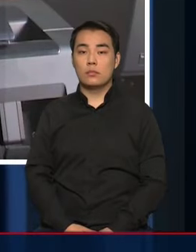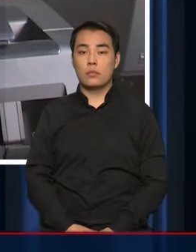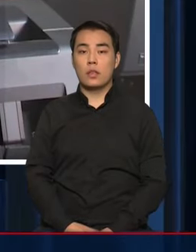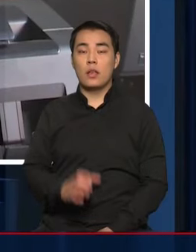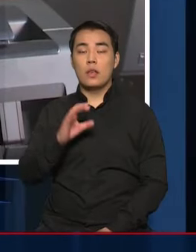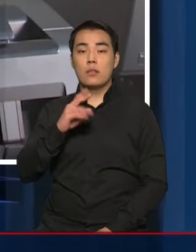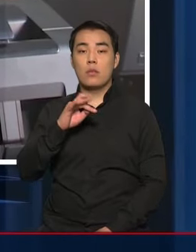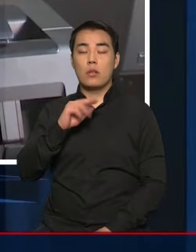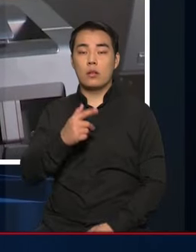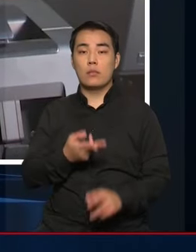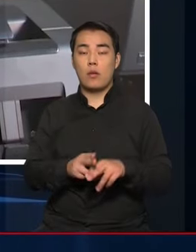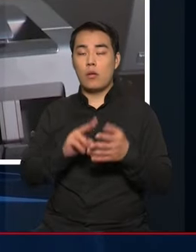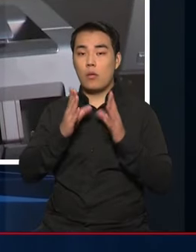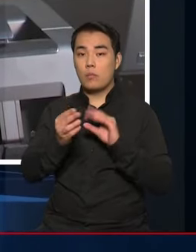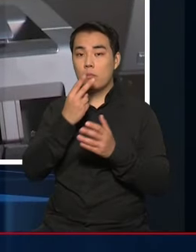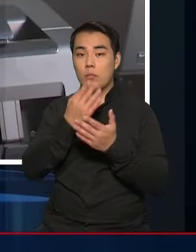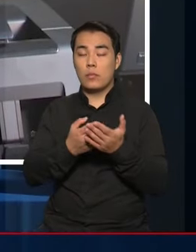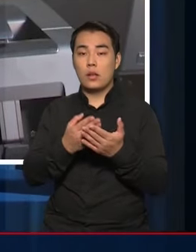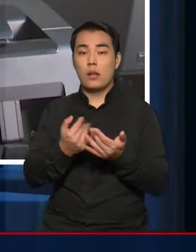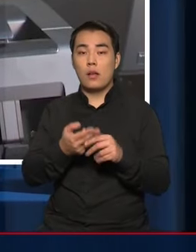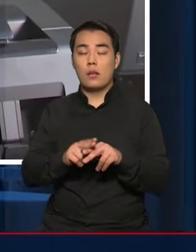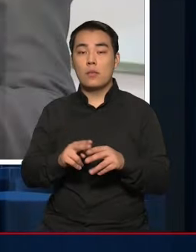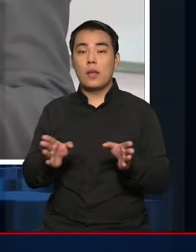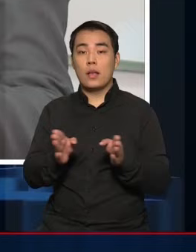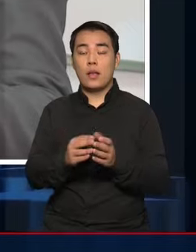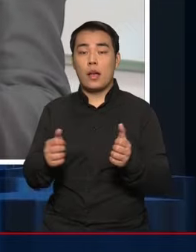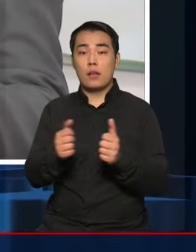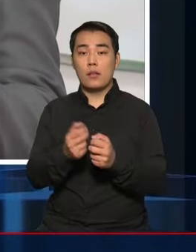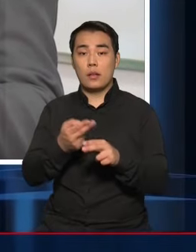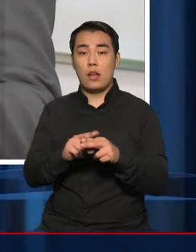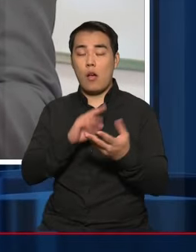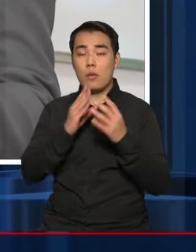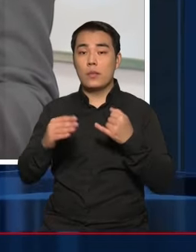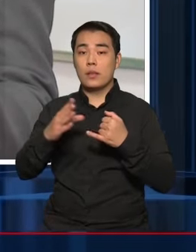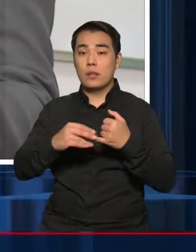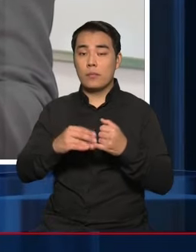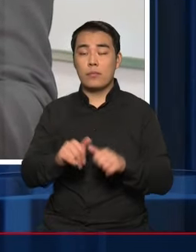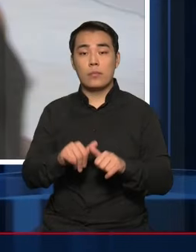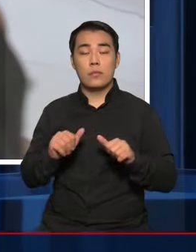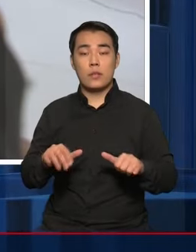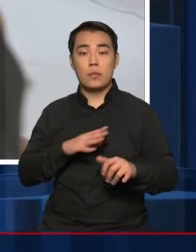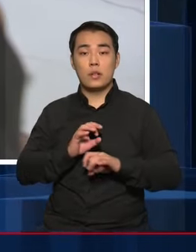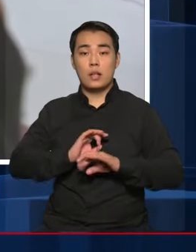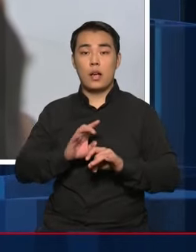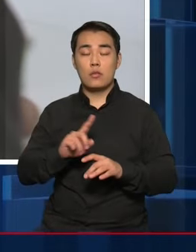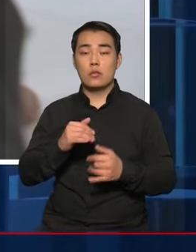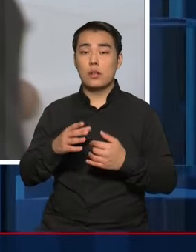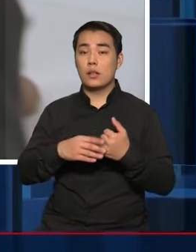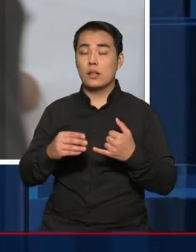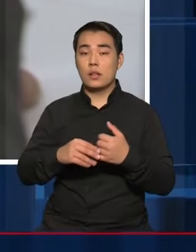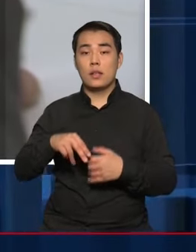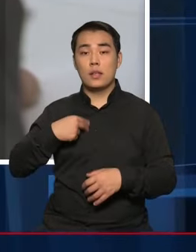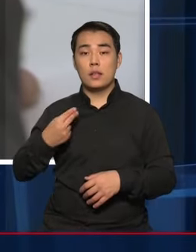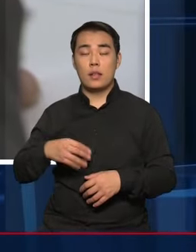Сейсмолог мамандар зілзала эпицентры жер бетіне әлде қайда жақын болғандықтан оның аумағы кен таралғанын айтады. Шекаралас Қытай мен